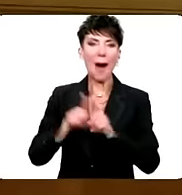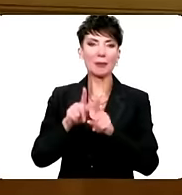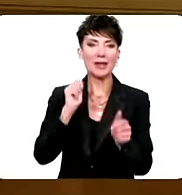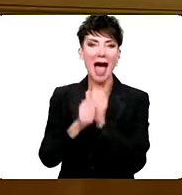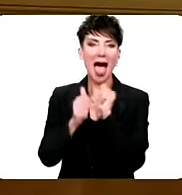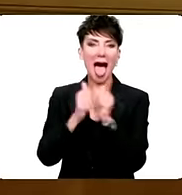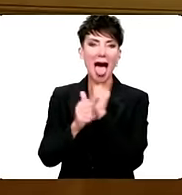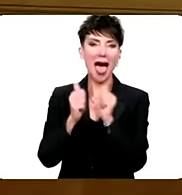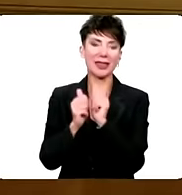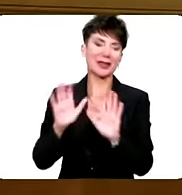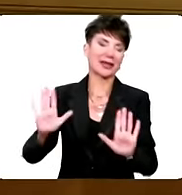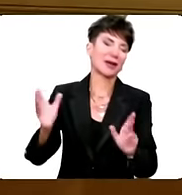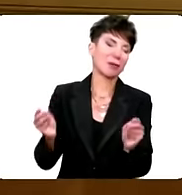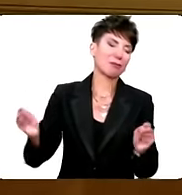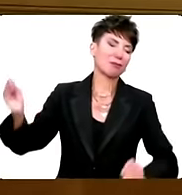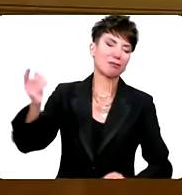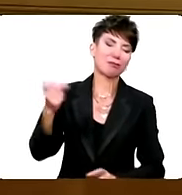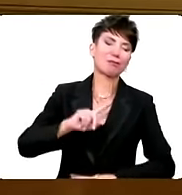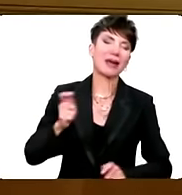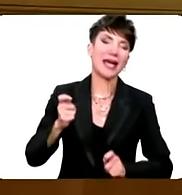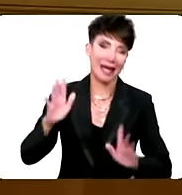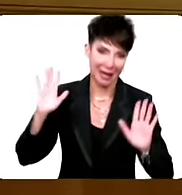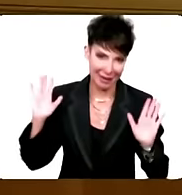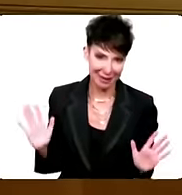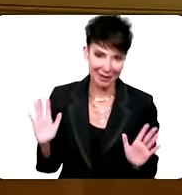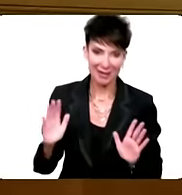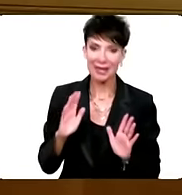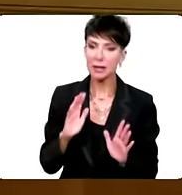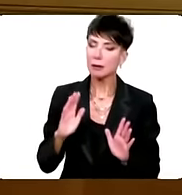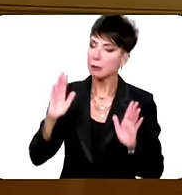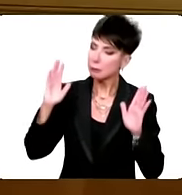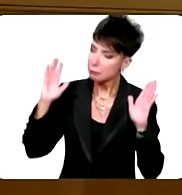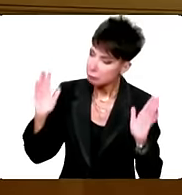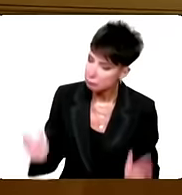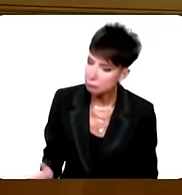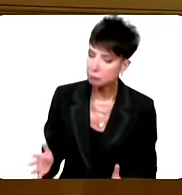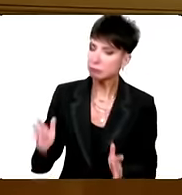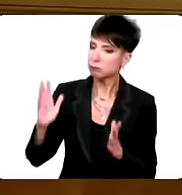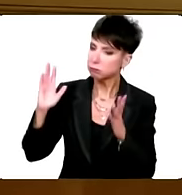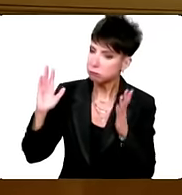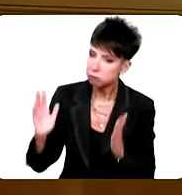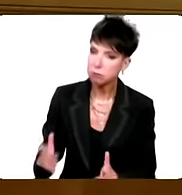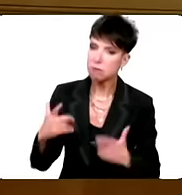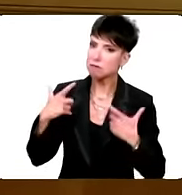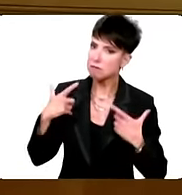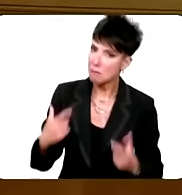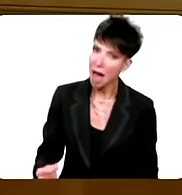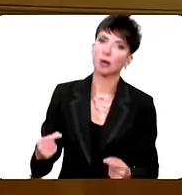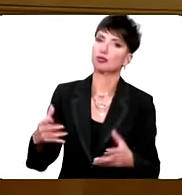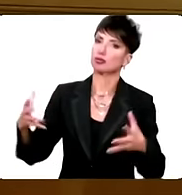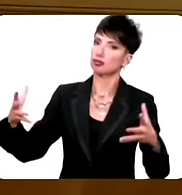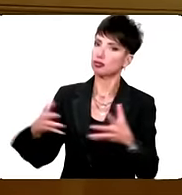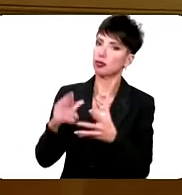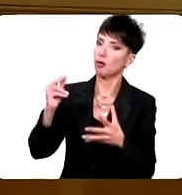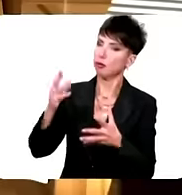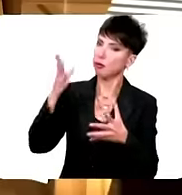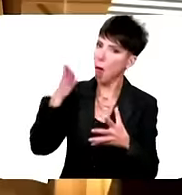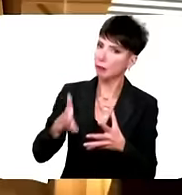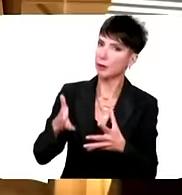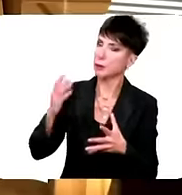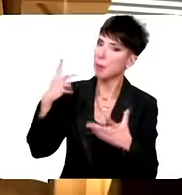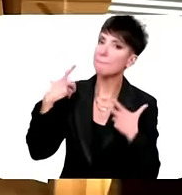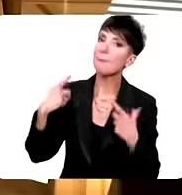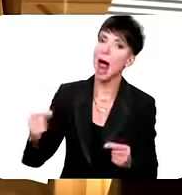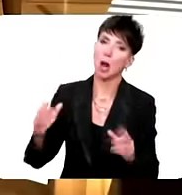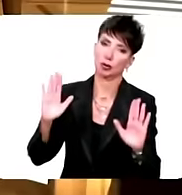Άλλες αθλητικές αναλογίες. Να επιτελέσει κάποιος τα καθήκοντά του ως μέλος της κοινοβουλευτικής ομάδος. Και ούκο λίγοι συναδελφοί